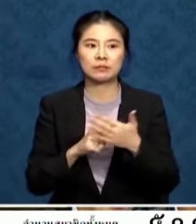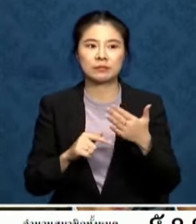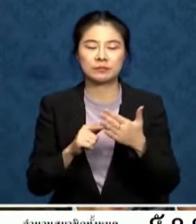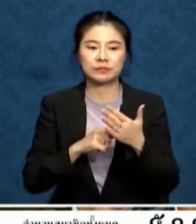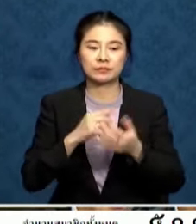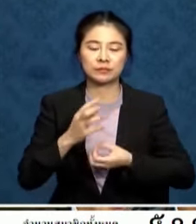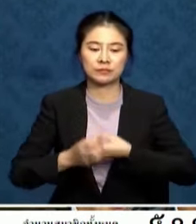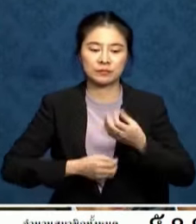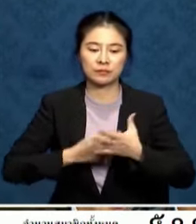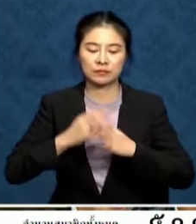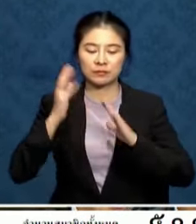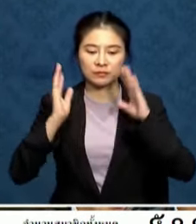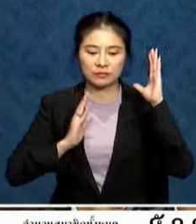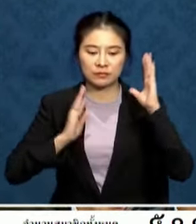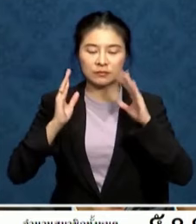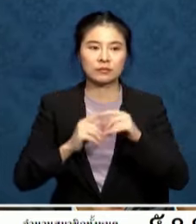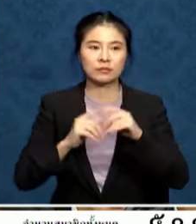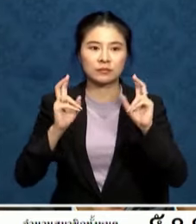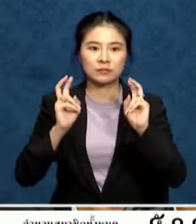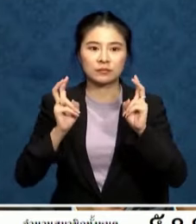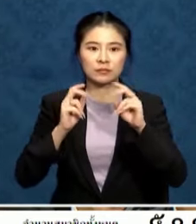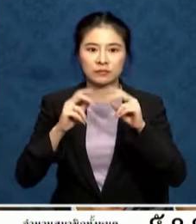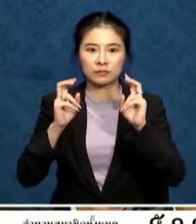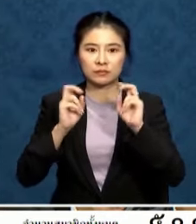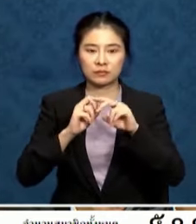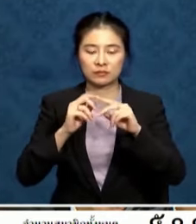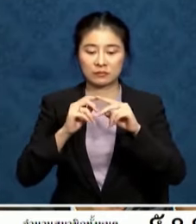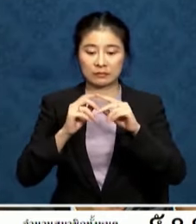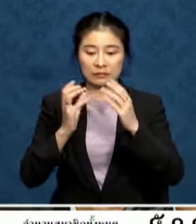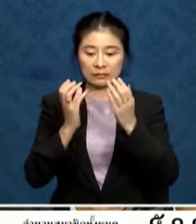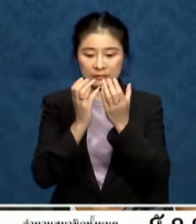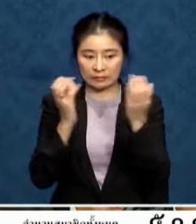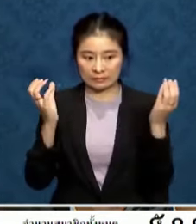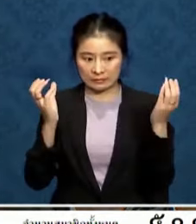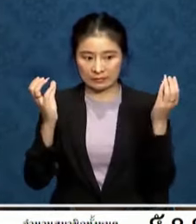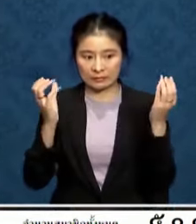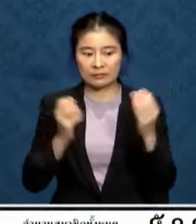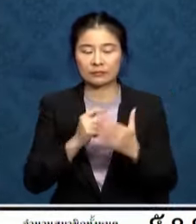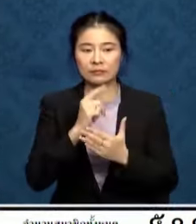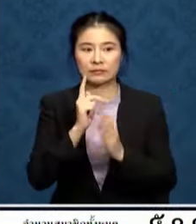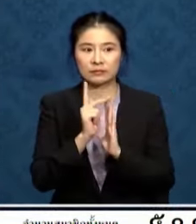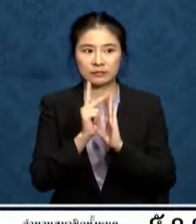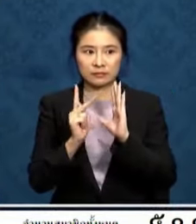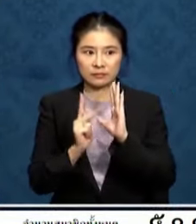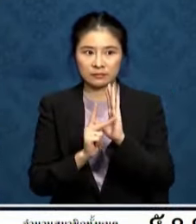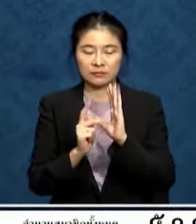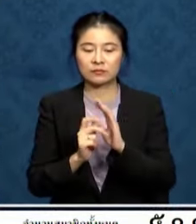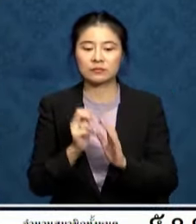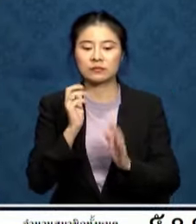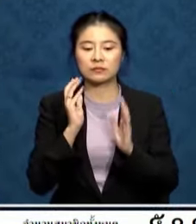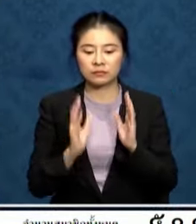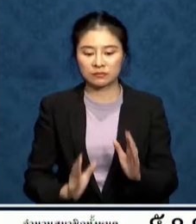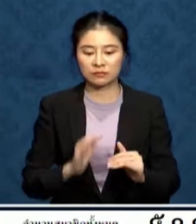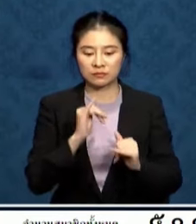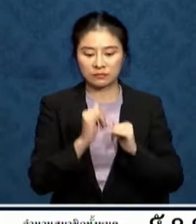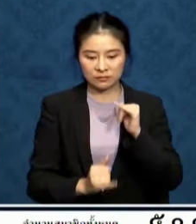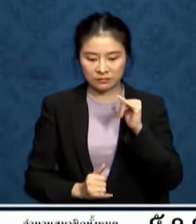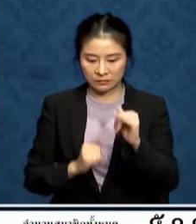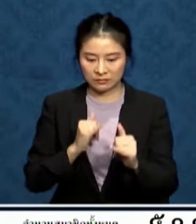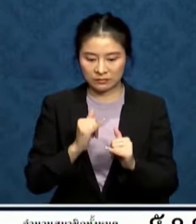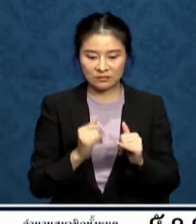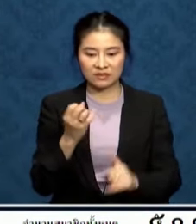ไขเรื่องรัฐธรรมนูญซึ่งเป็นเรื่องใหญ่จำเป็นที่จะต้องมีจำนวนมากพอเพื่อสร้างความชอบธรรมในการที่